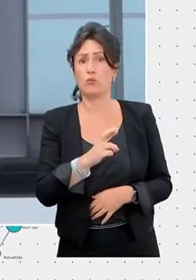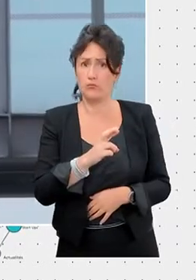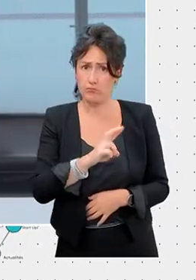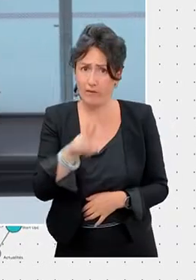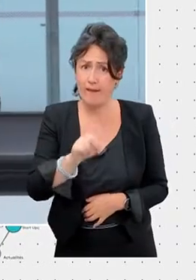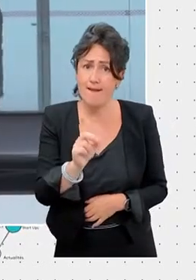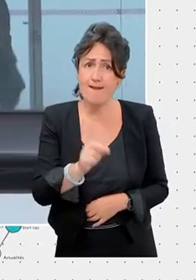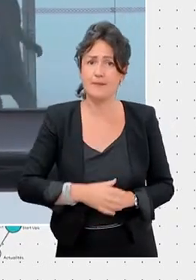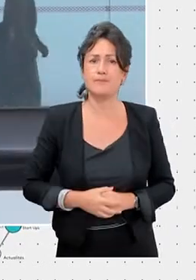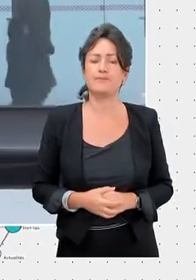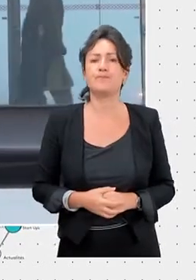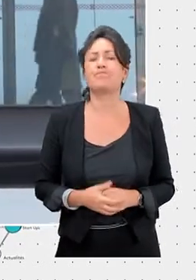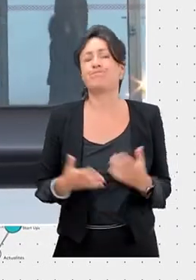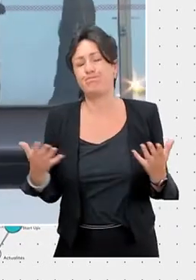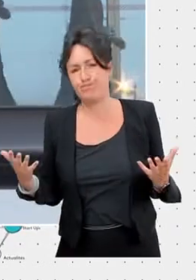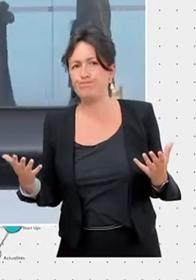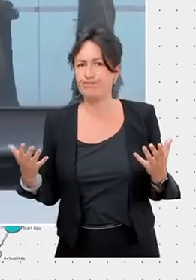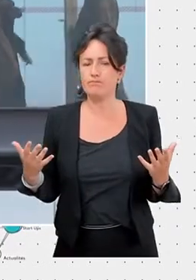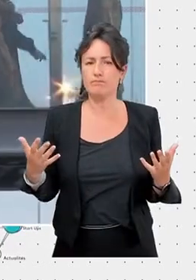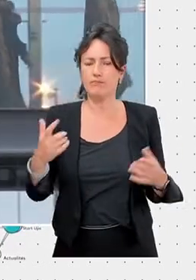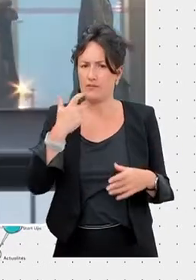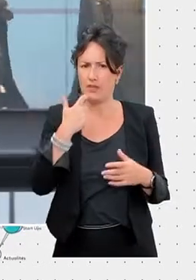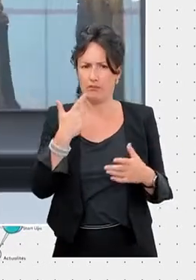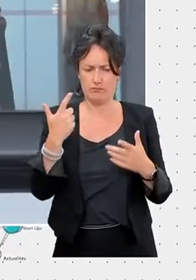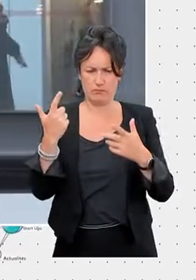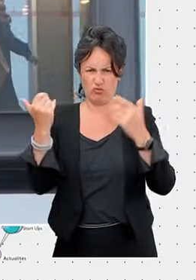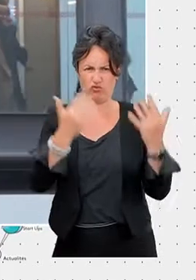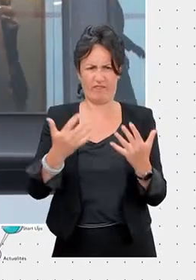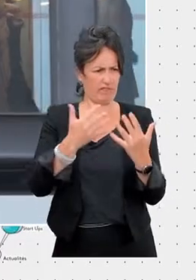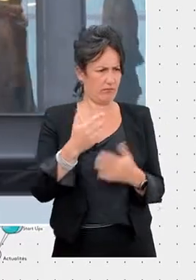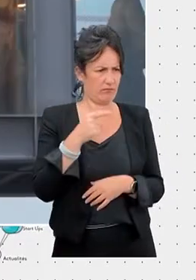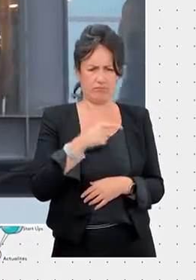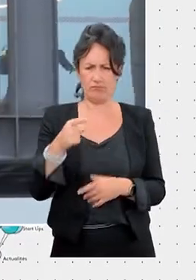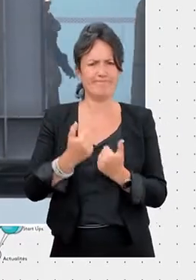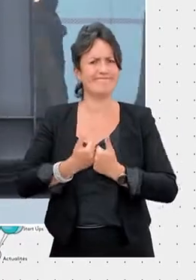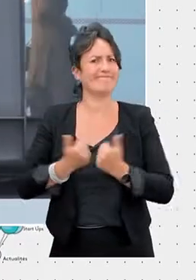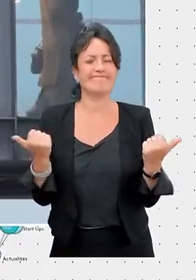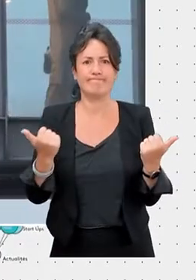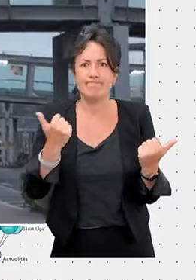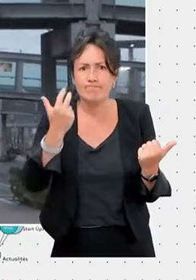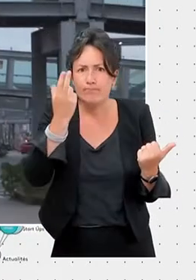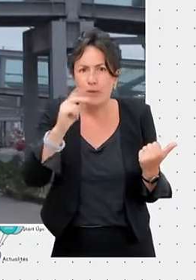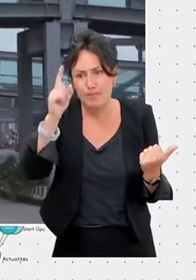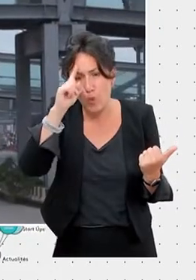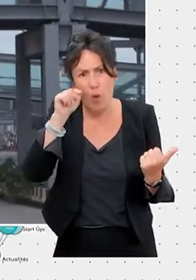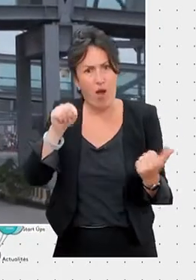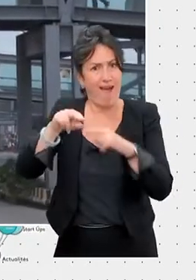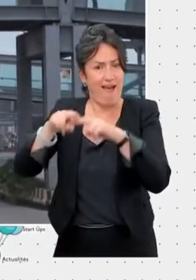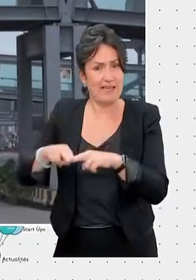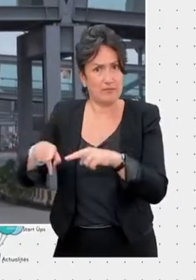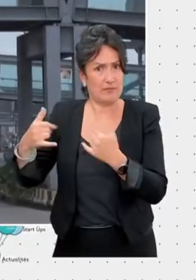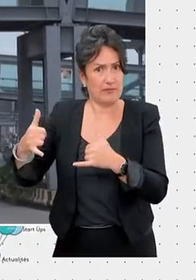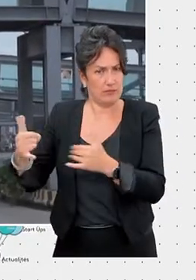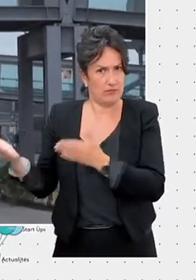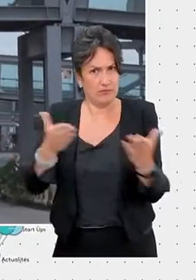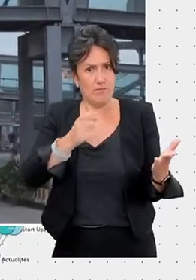cas. Voilà, donc on a une différence sur le chiffre, on ne comprend pas pourquoi ils n'ont pas été rapatriés d'urgence, parce que ce sont les